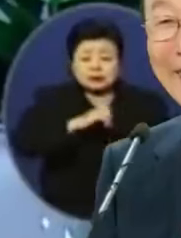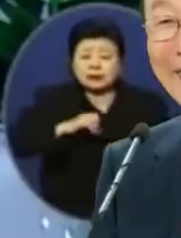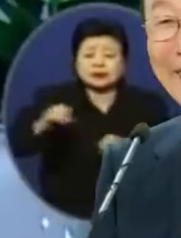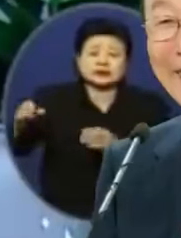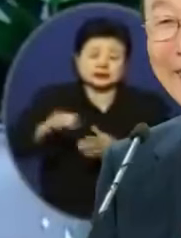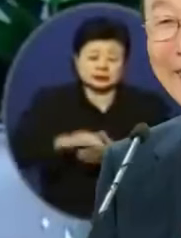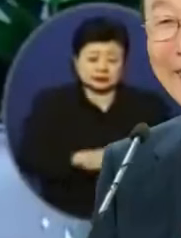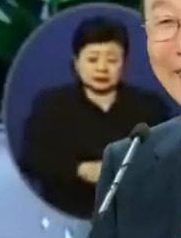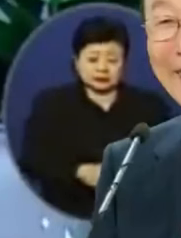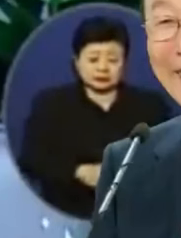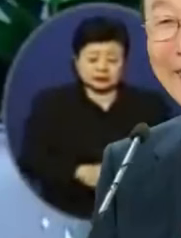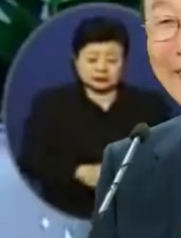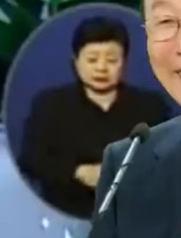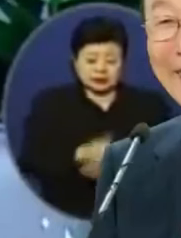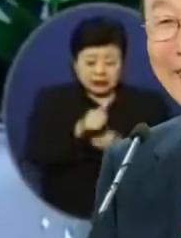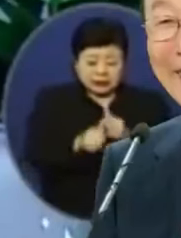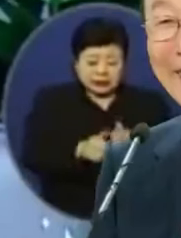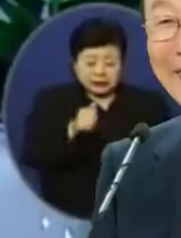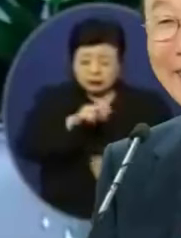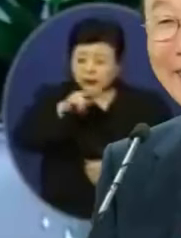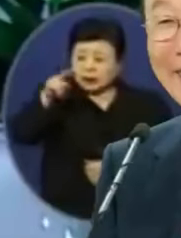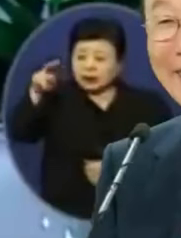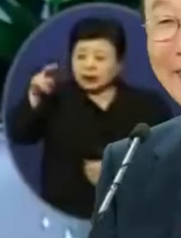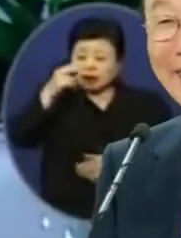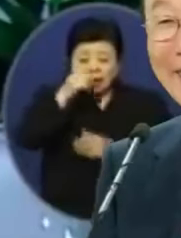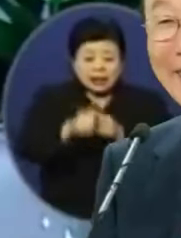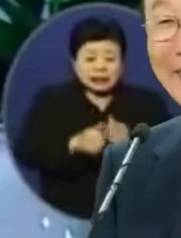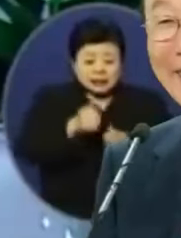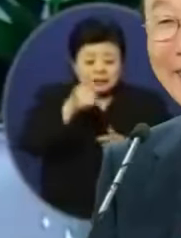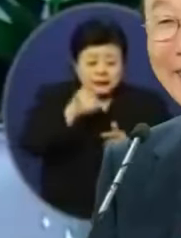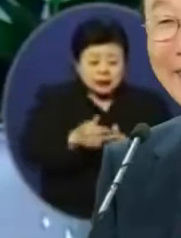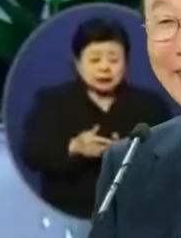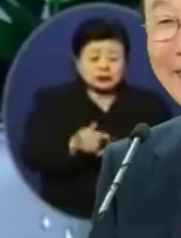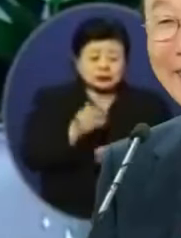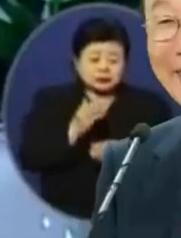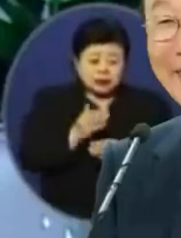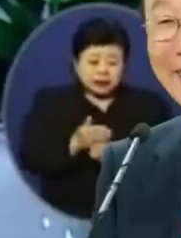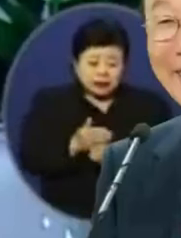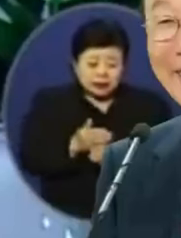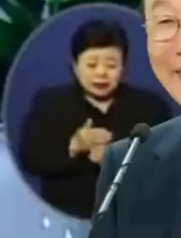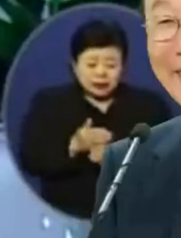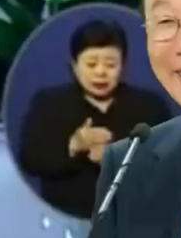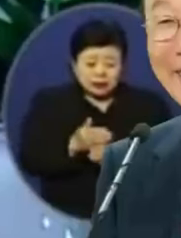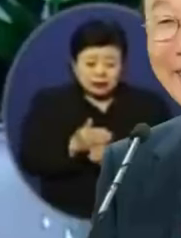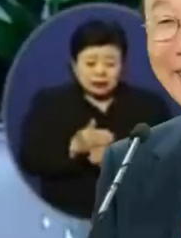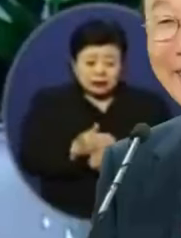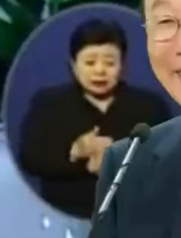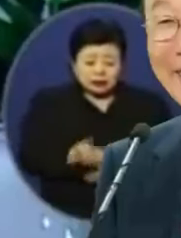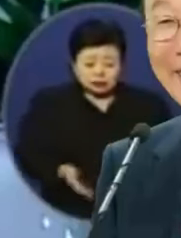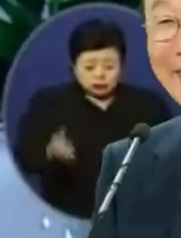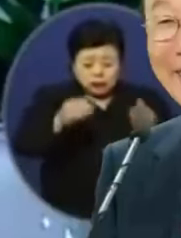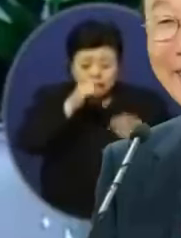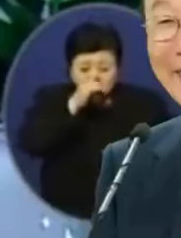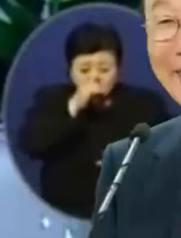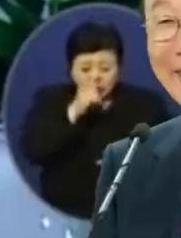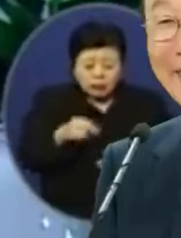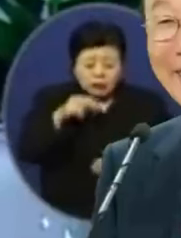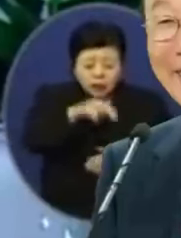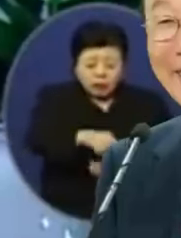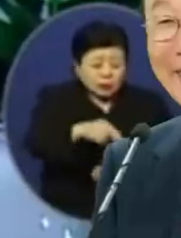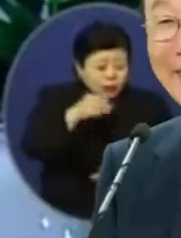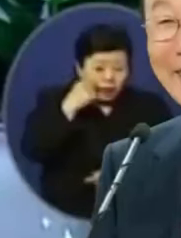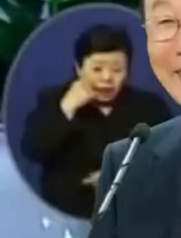버렸습니다. 하나님을 쳐다봐도 하나님과 예수님 사이에 구렁이 있고 건너갈 수